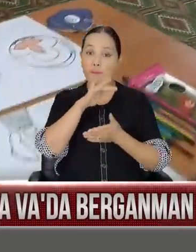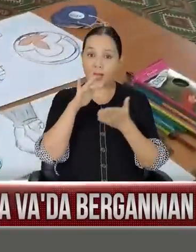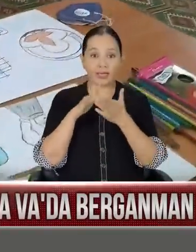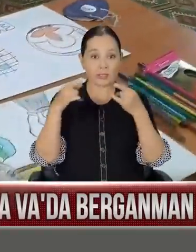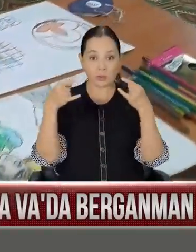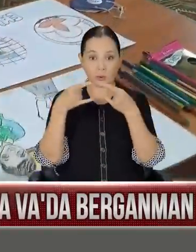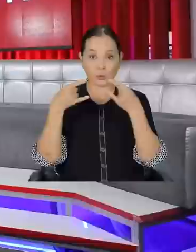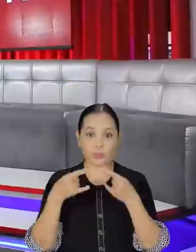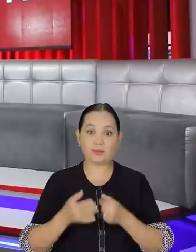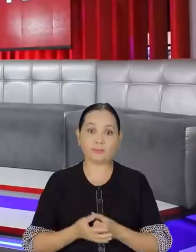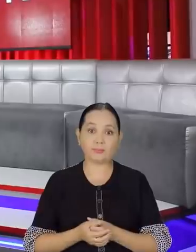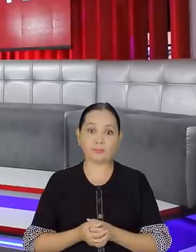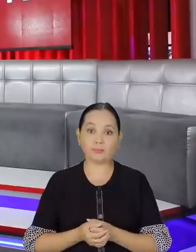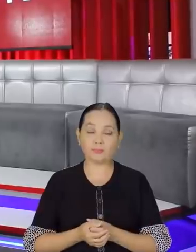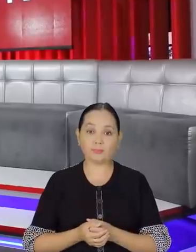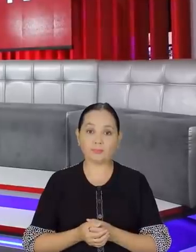studiya.